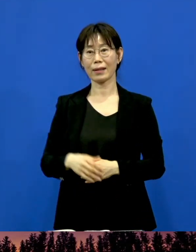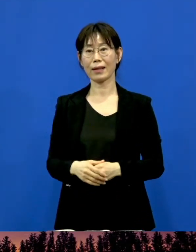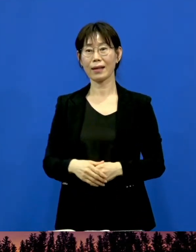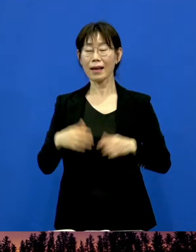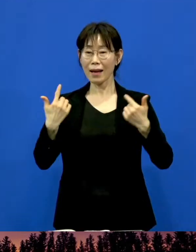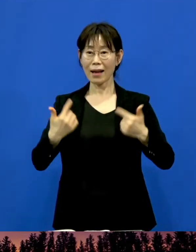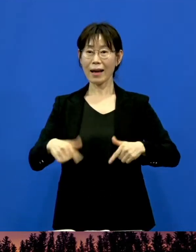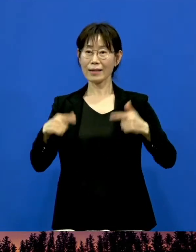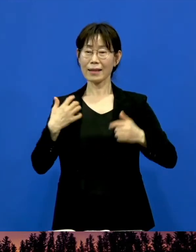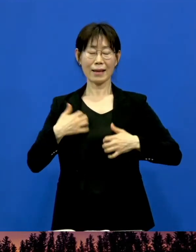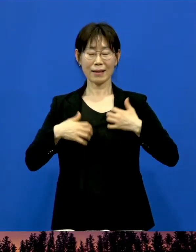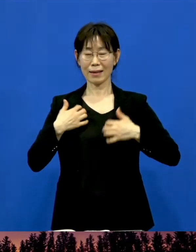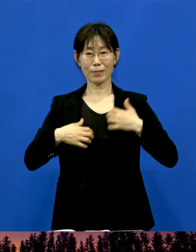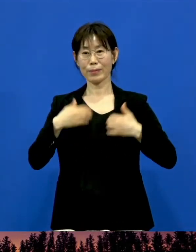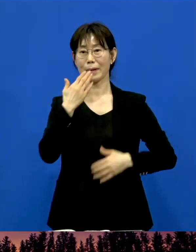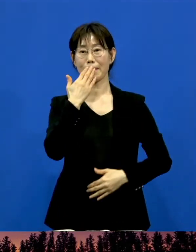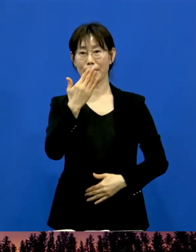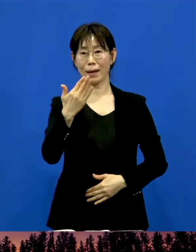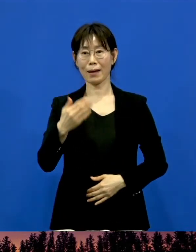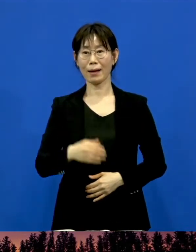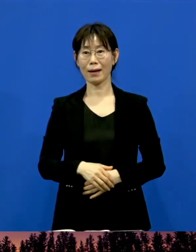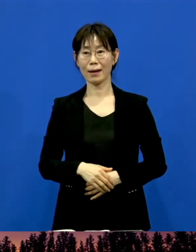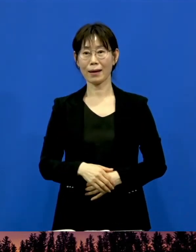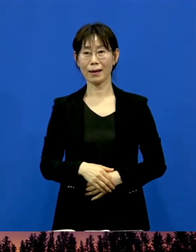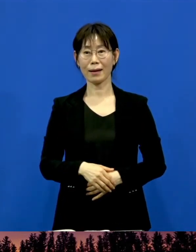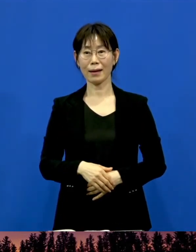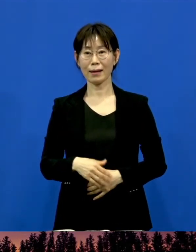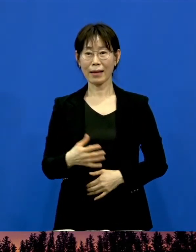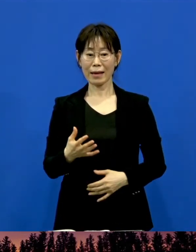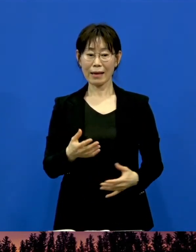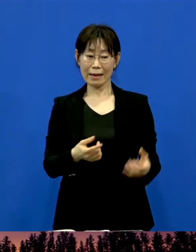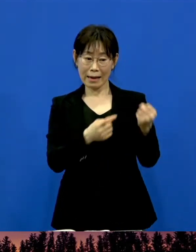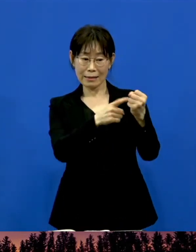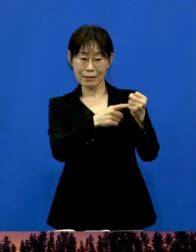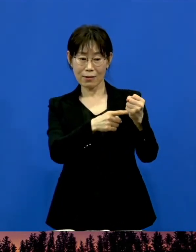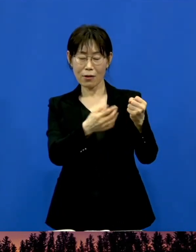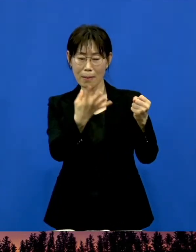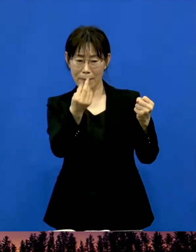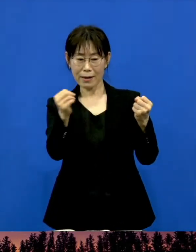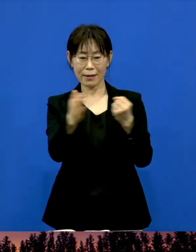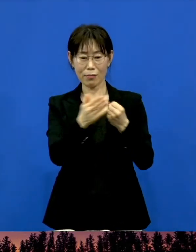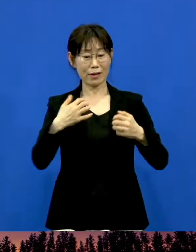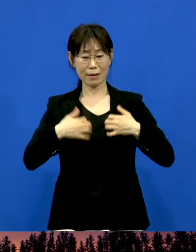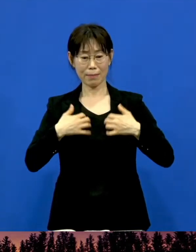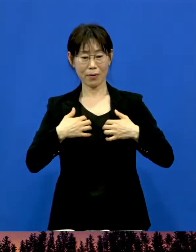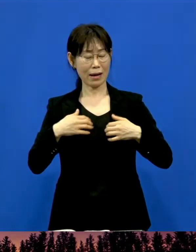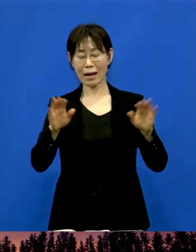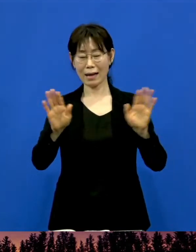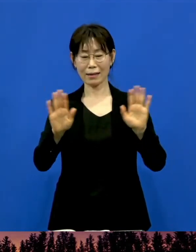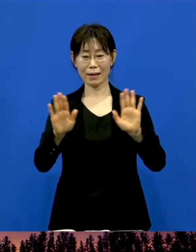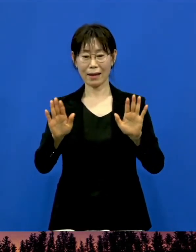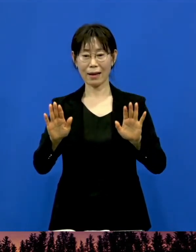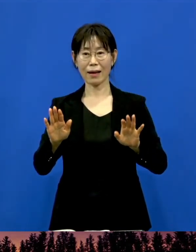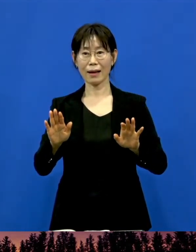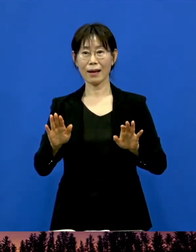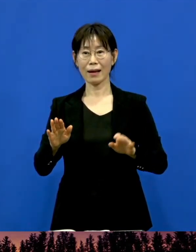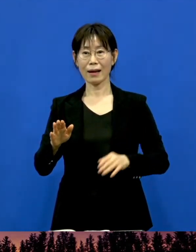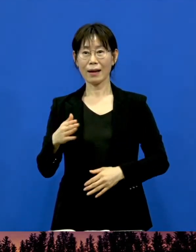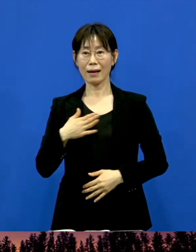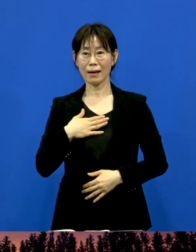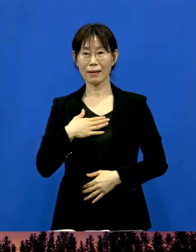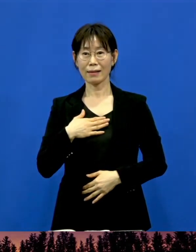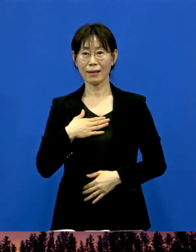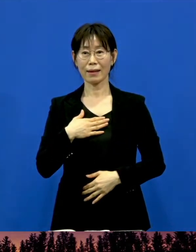언제나 기뻐할 수 있어요. 무엇이 주어져야 기뻐하는 게 아니에요. 무엇을 해야 내가 만족하는 게